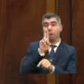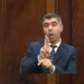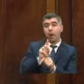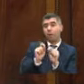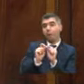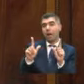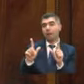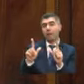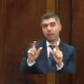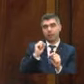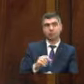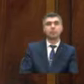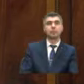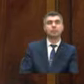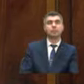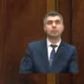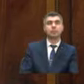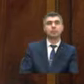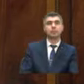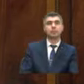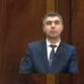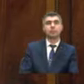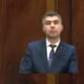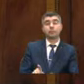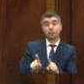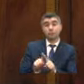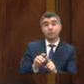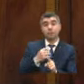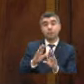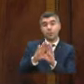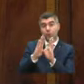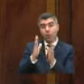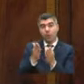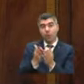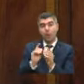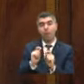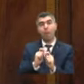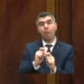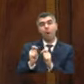كل ملف ملف. دابا هذا من حيث المنهجية العامة في مناقشة